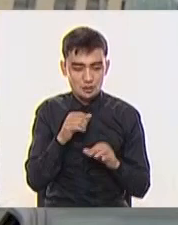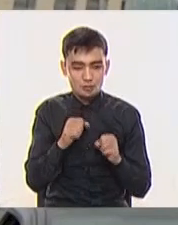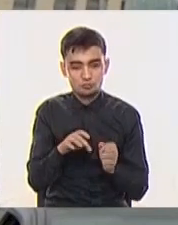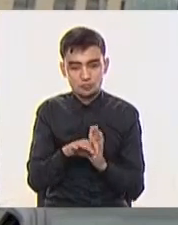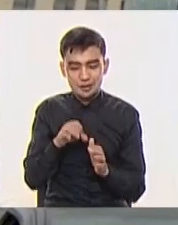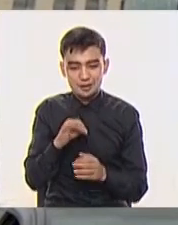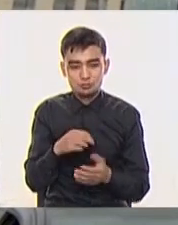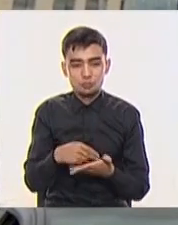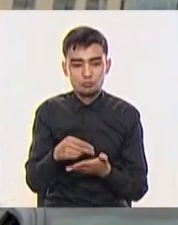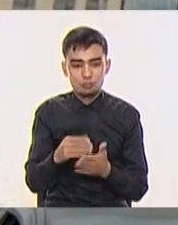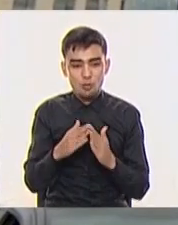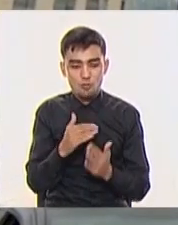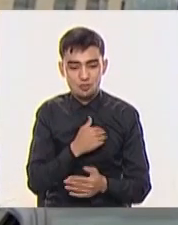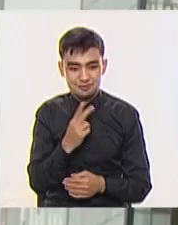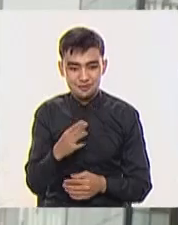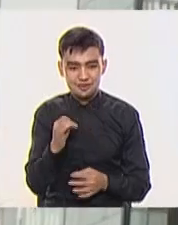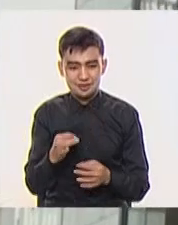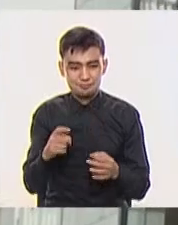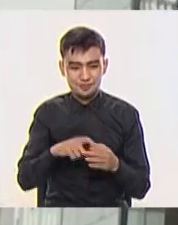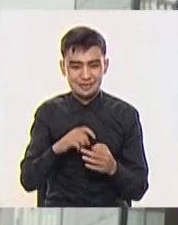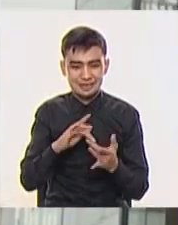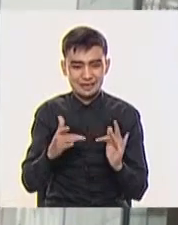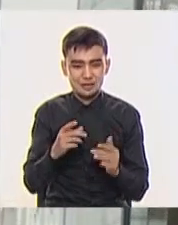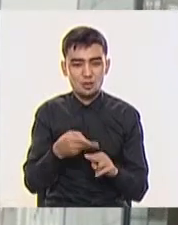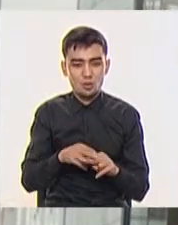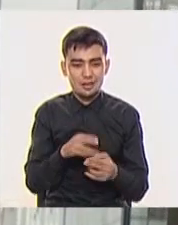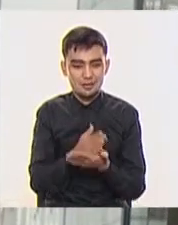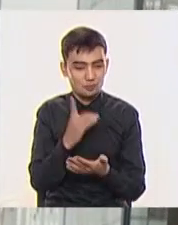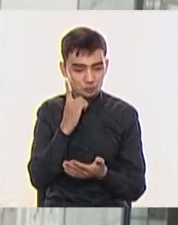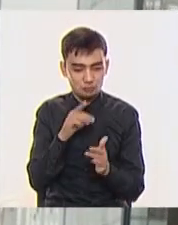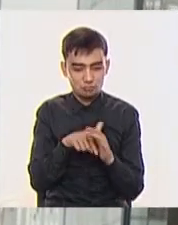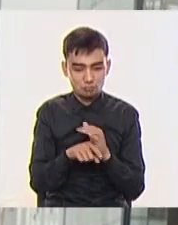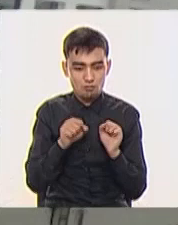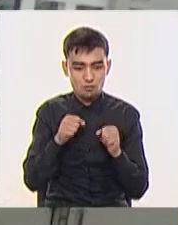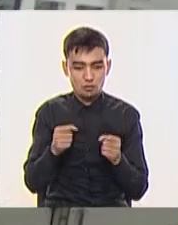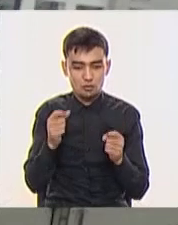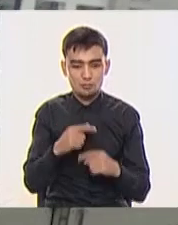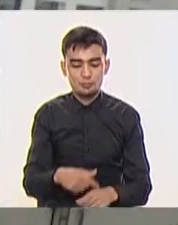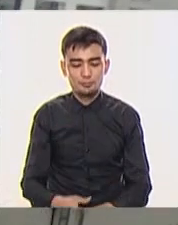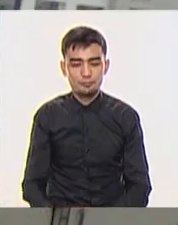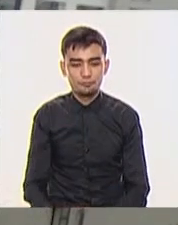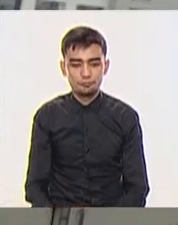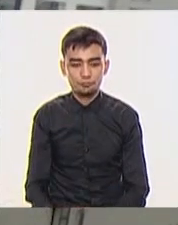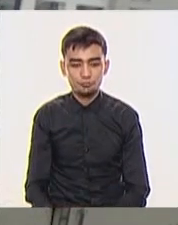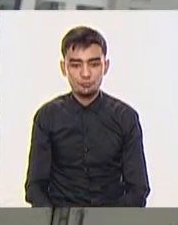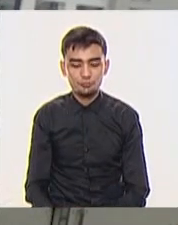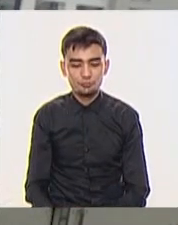для покупки жилья – это гаджет, подключенный к интернету. Зарина Беремкул, Нуркен Токмурзин, Информбюро, Нур-Султан.